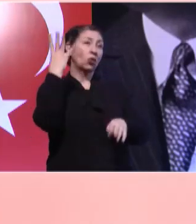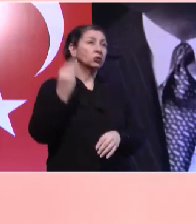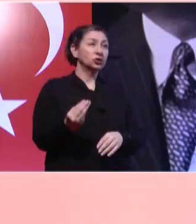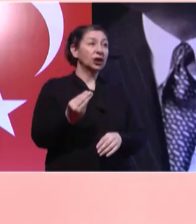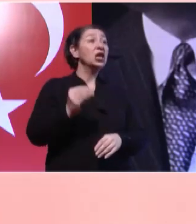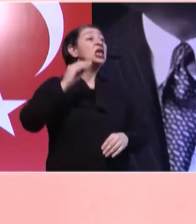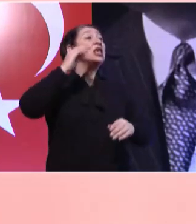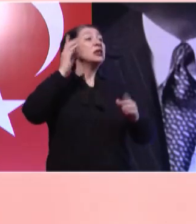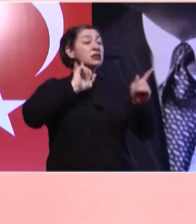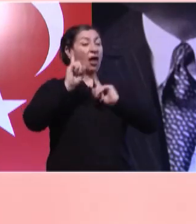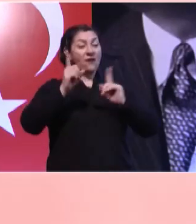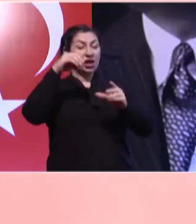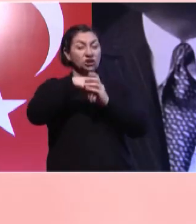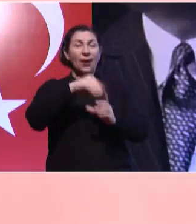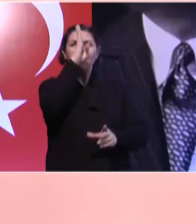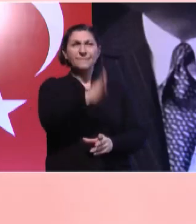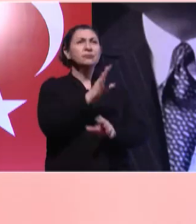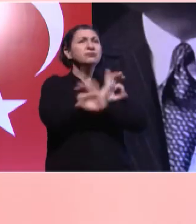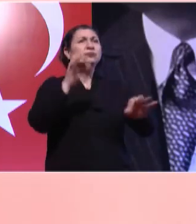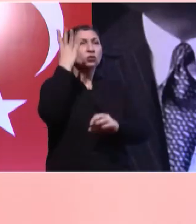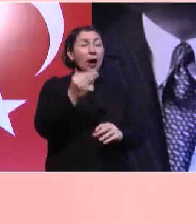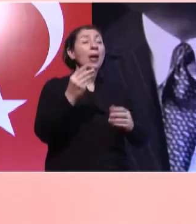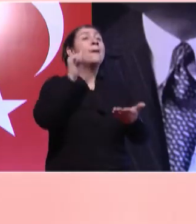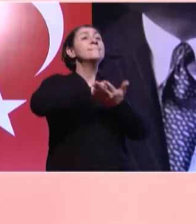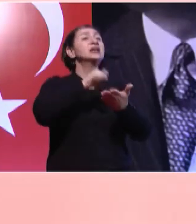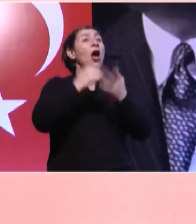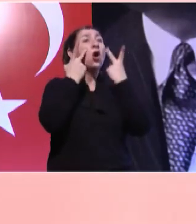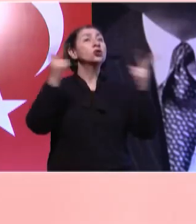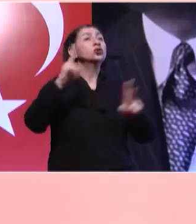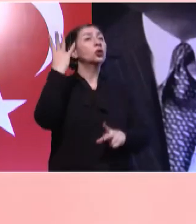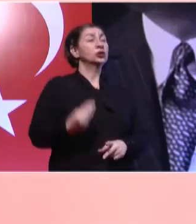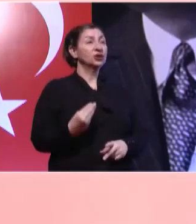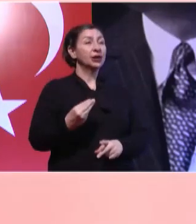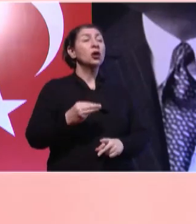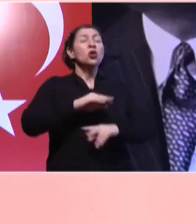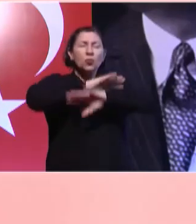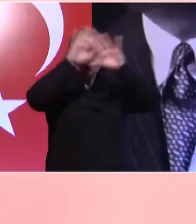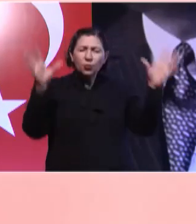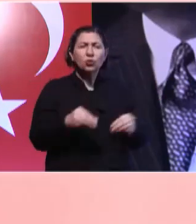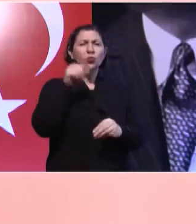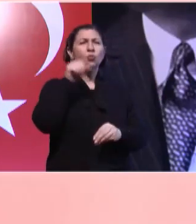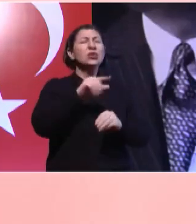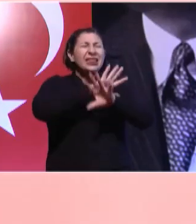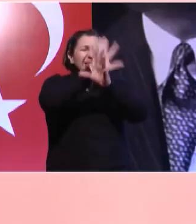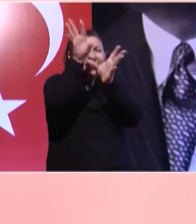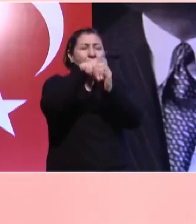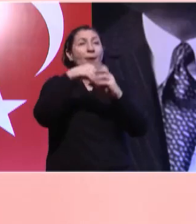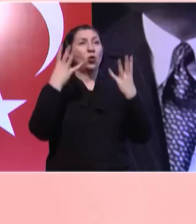getireceğiz. Yargı bağımsızlığını getireceğiz. Medya özgürlüğünü getireceğiz. Bütün bunların tamamını